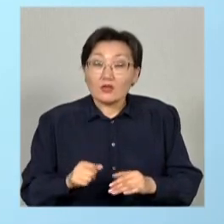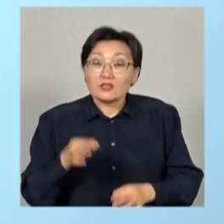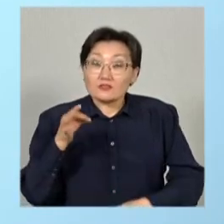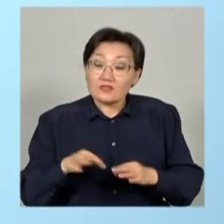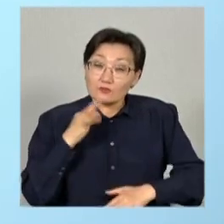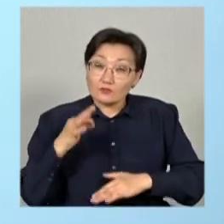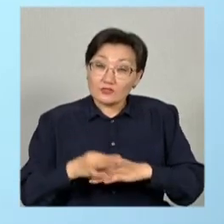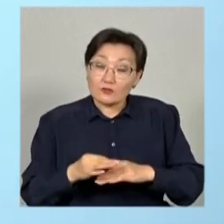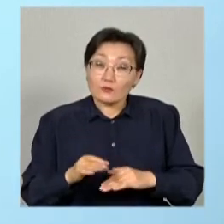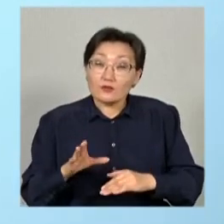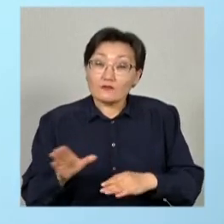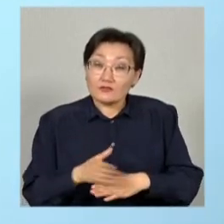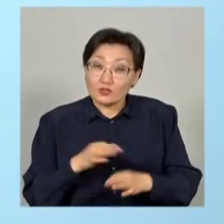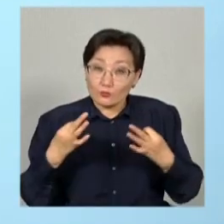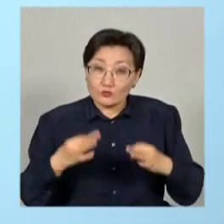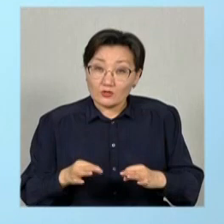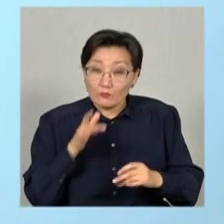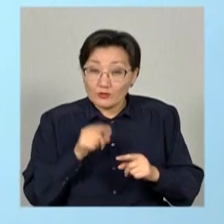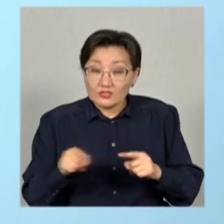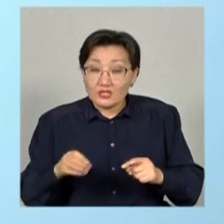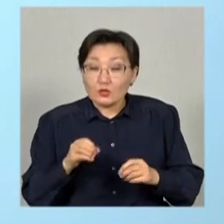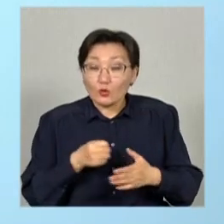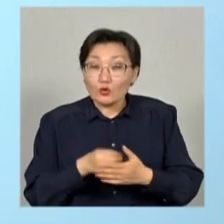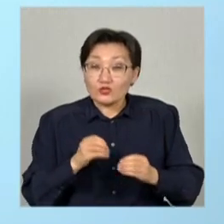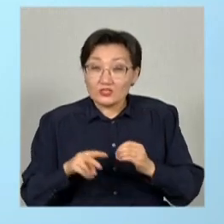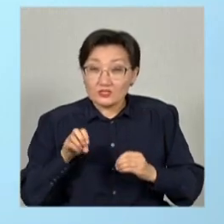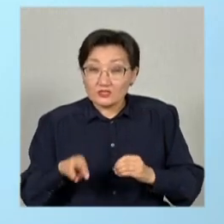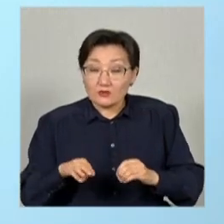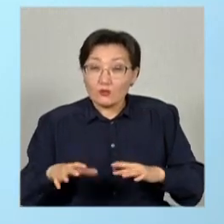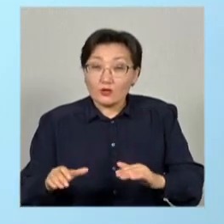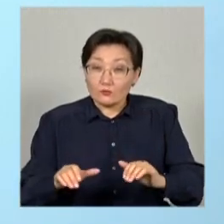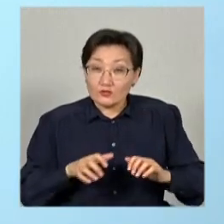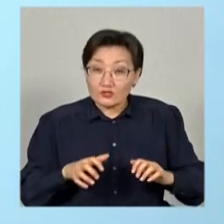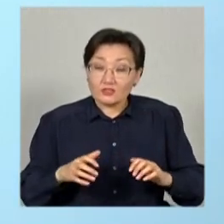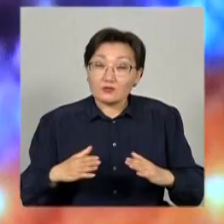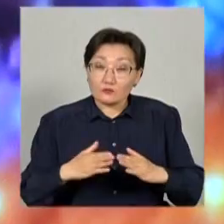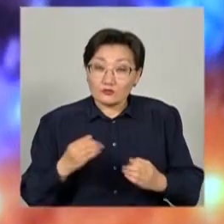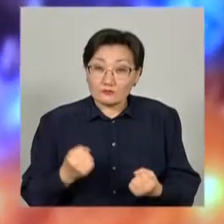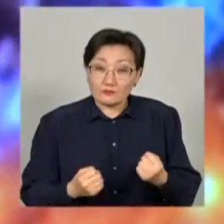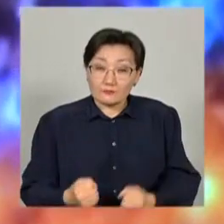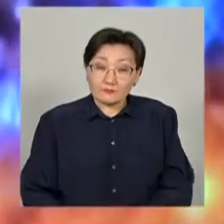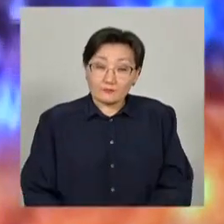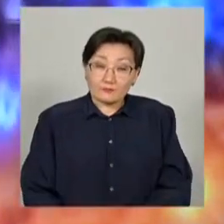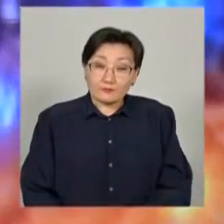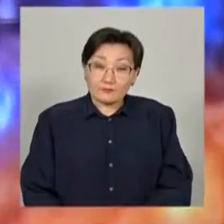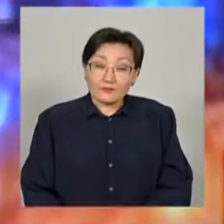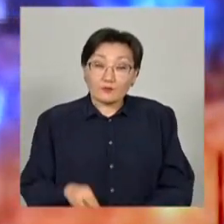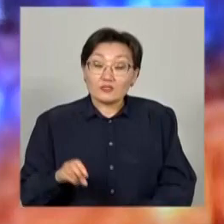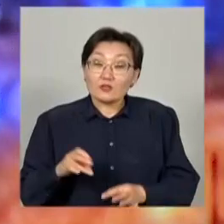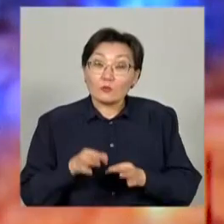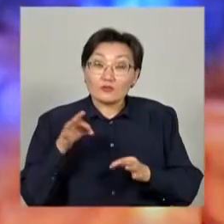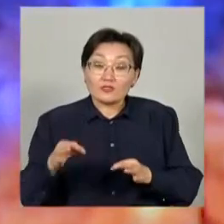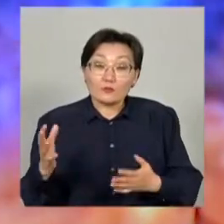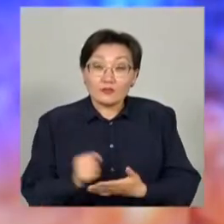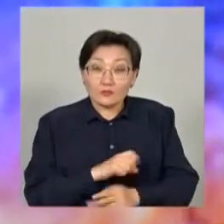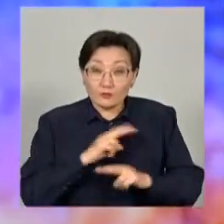уголовная ответственность в виде лишения свободы сроком до 10 лет с конфискацией имущества. В Туркестанской области